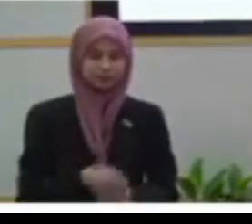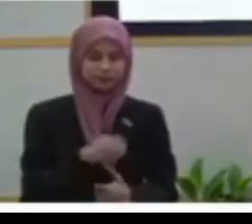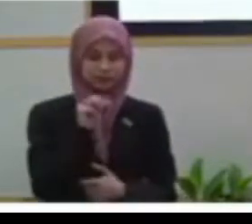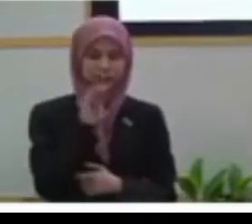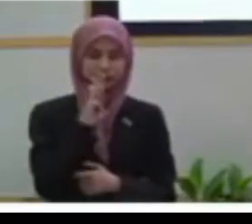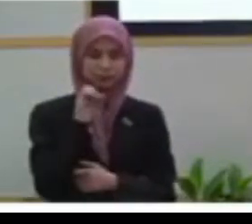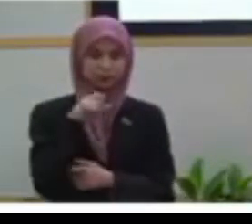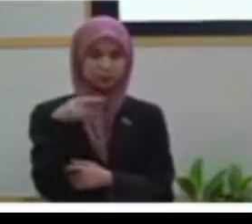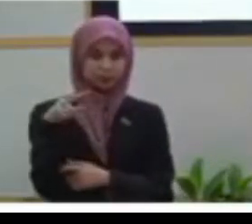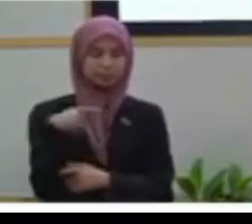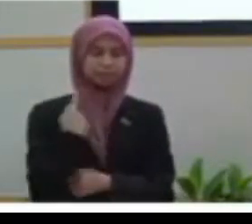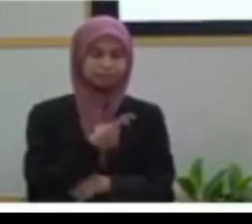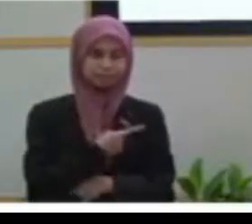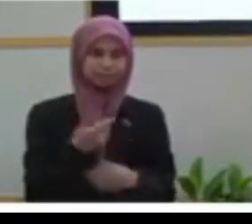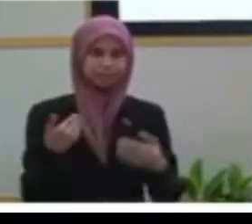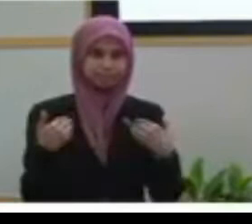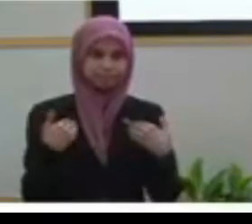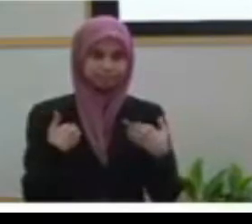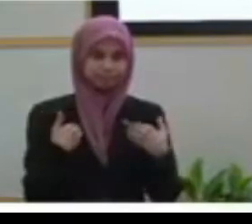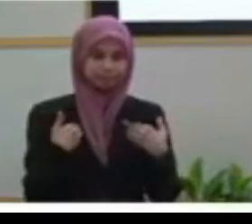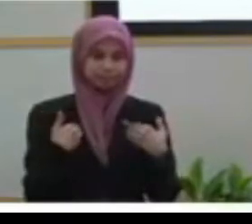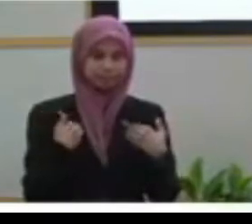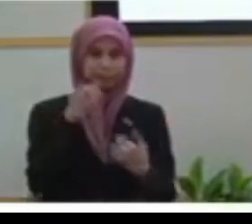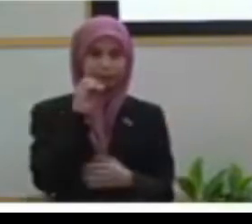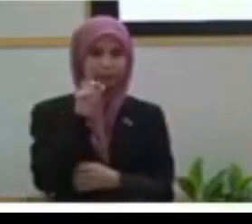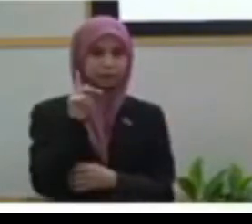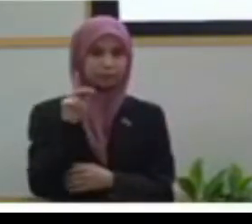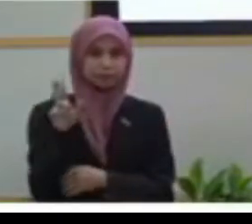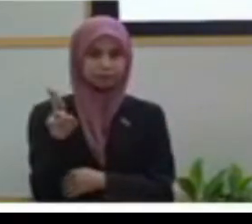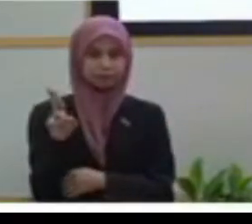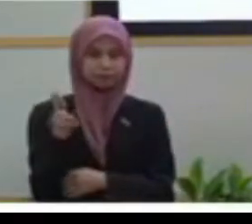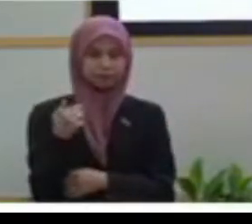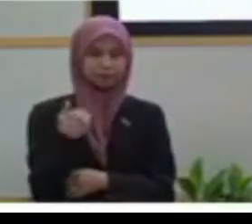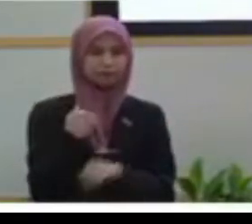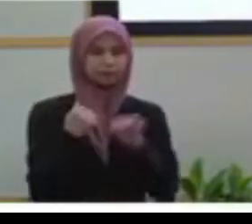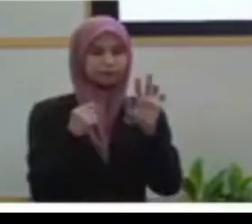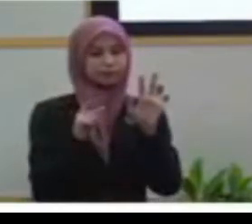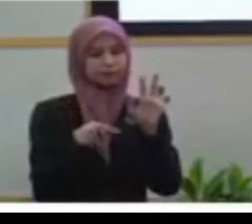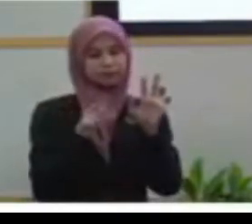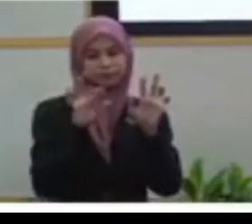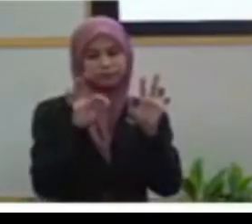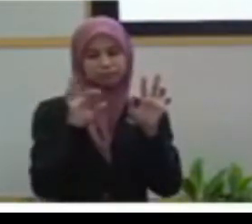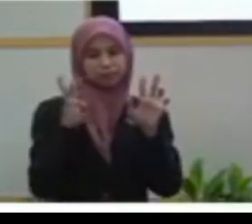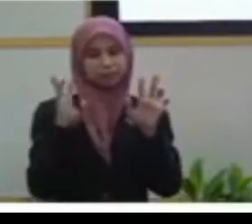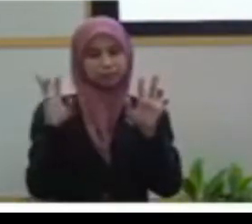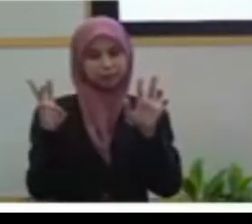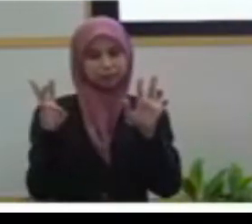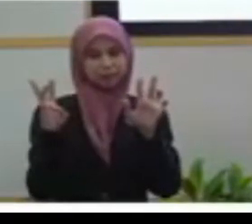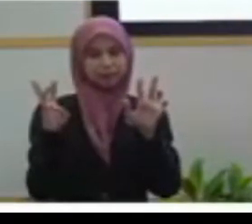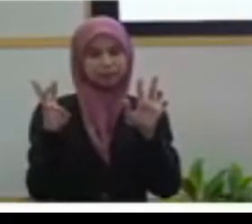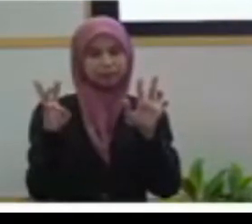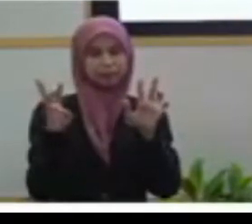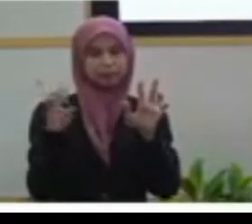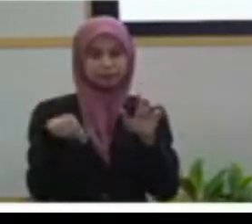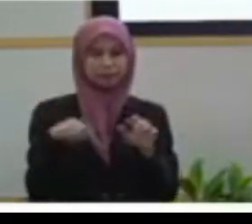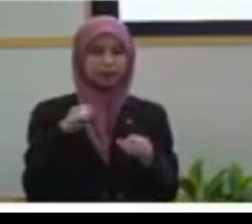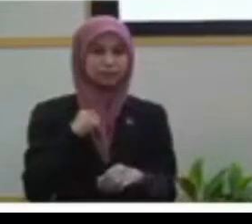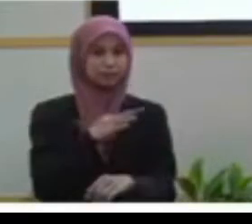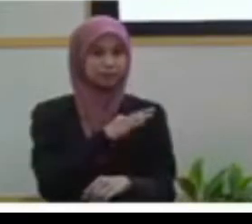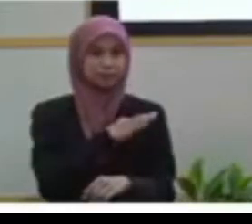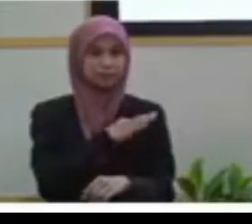MBSP juga mempunyai kurang-kurang upaya daripada 3,966 kaki tangan